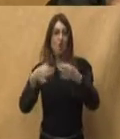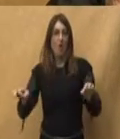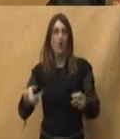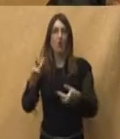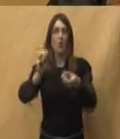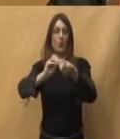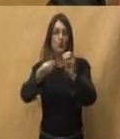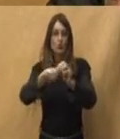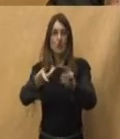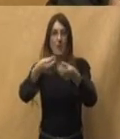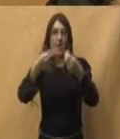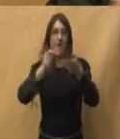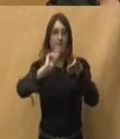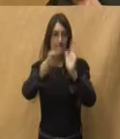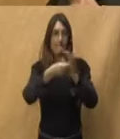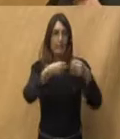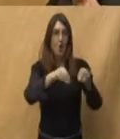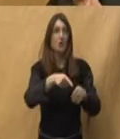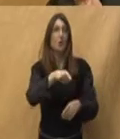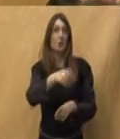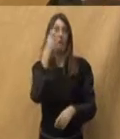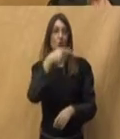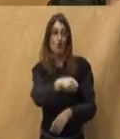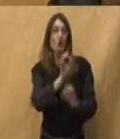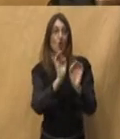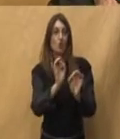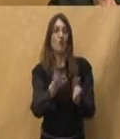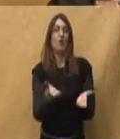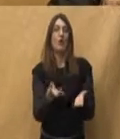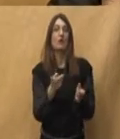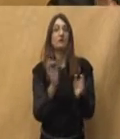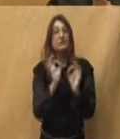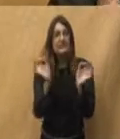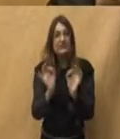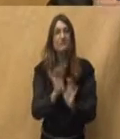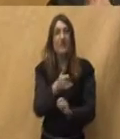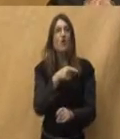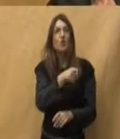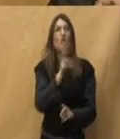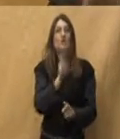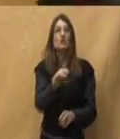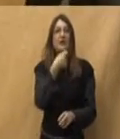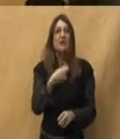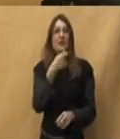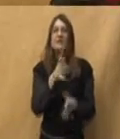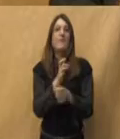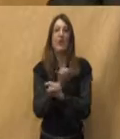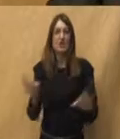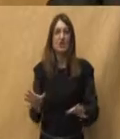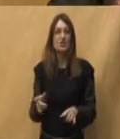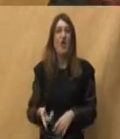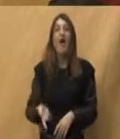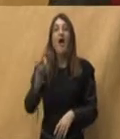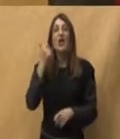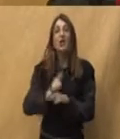došle na police u trgovine, one su ispravne, higijenski su ispravne i vi možete jesti, s njima neće biti ništa. Međutim, drugi par